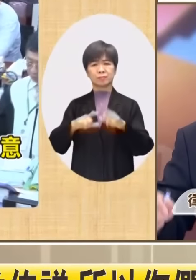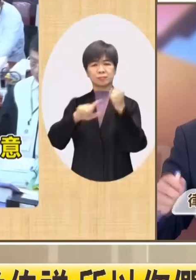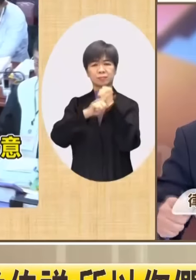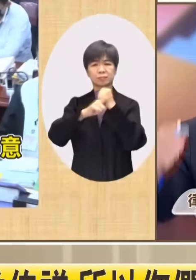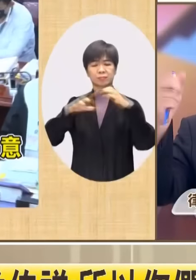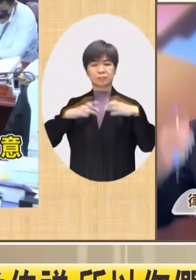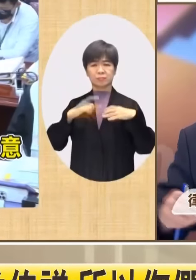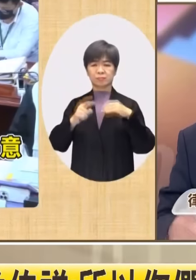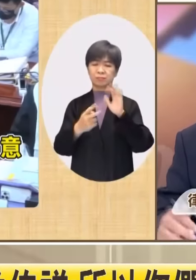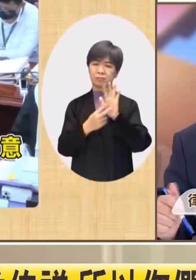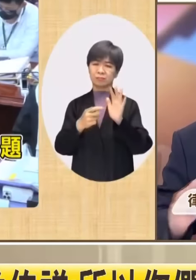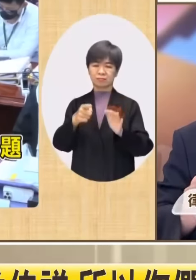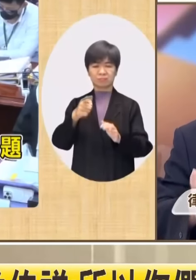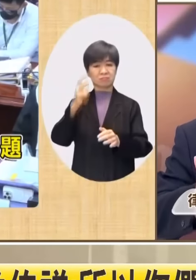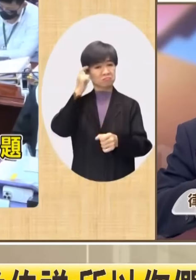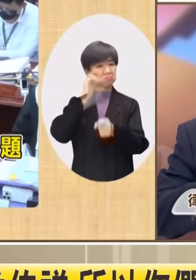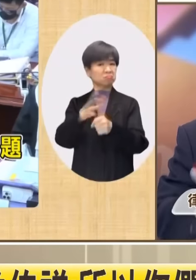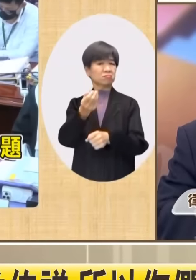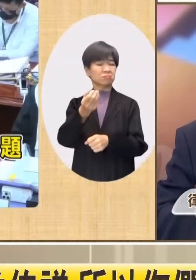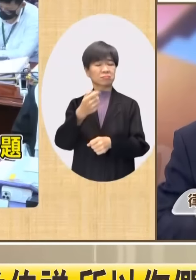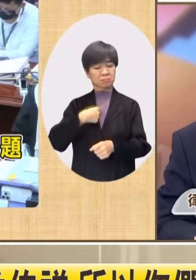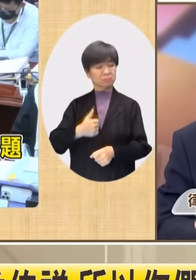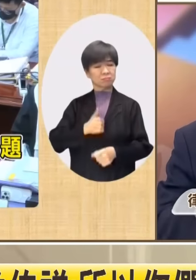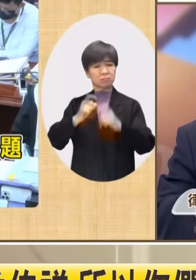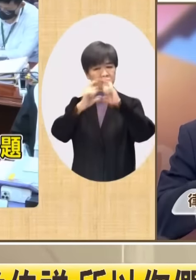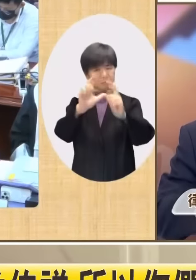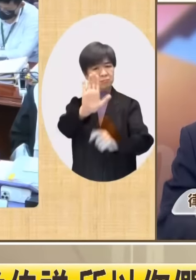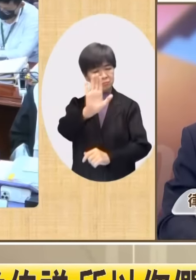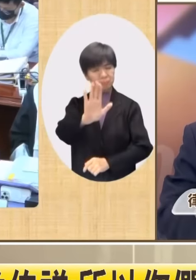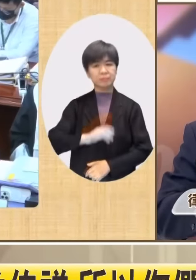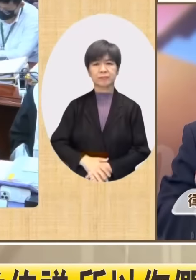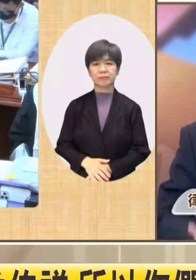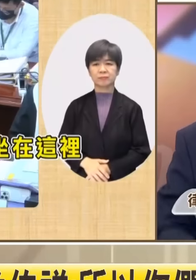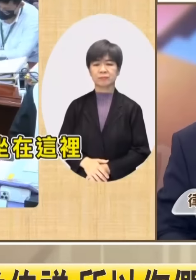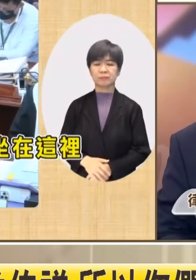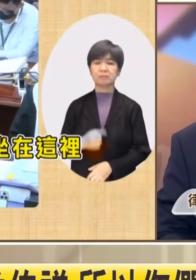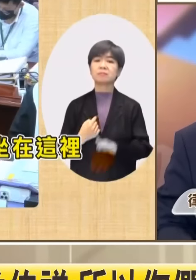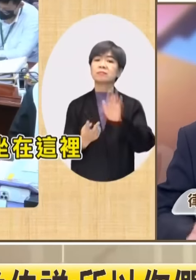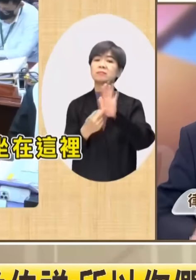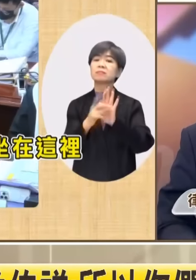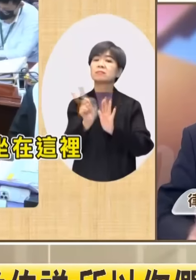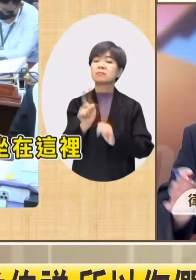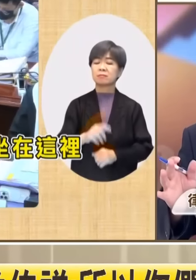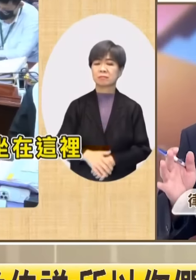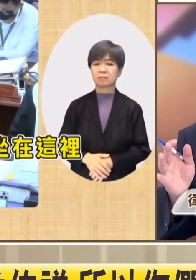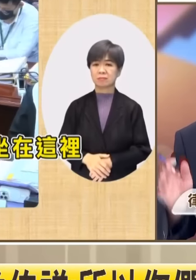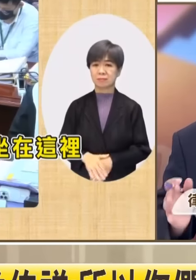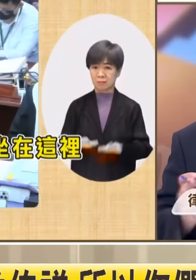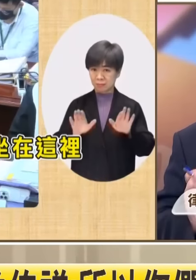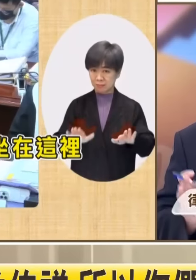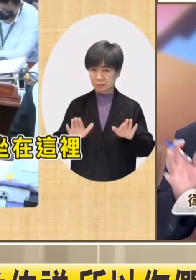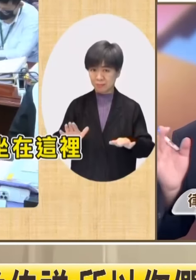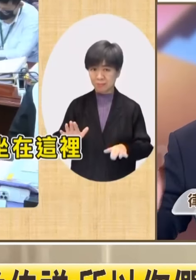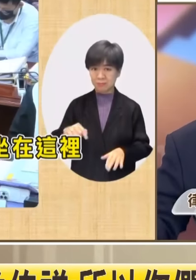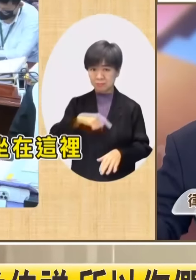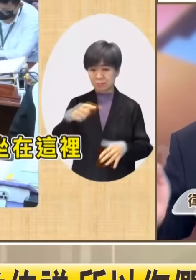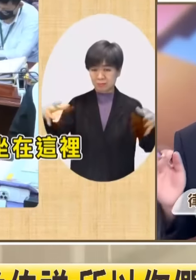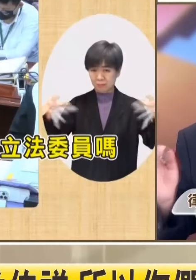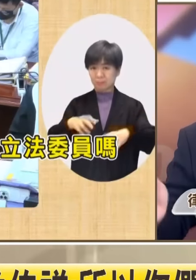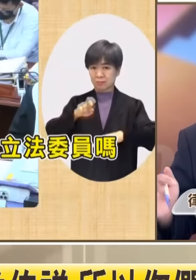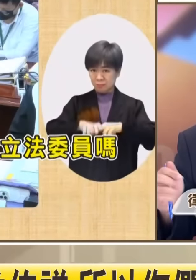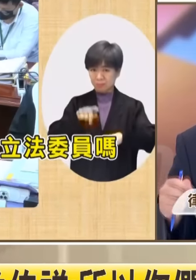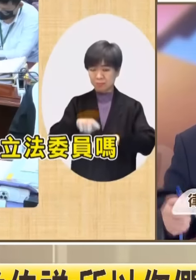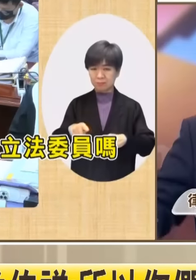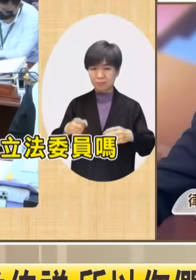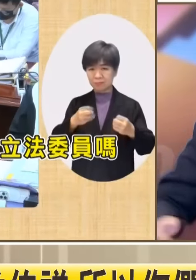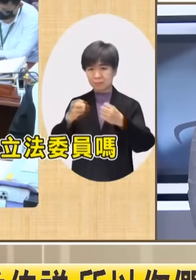就有大家举手的样子。所以他其实没有回答问题，才会三度被大法官打断。尤伯祥就是一直应该说一直杀球啦，一直杀